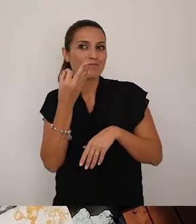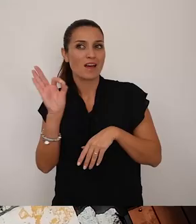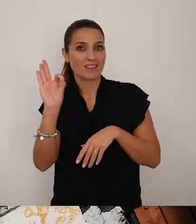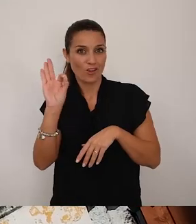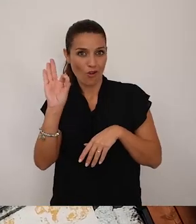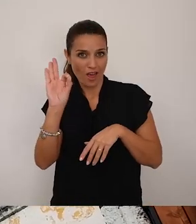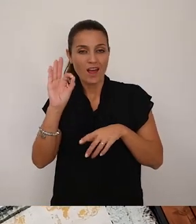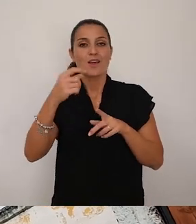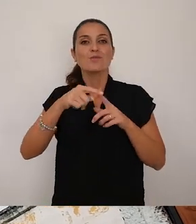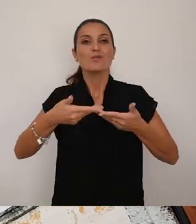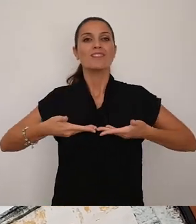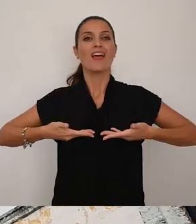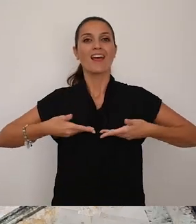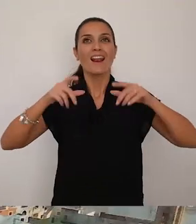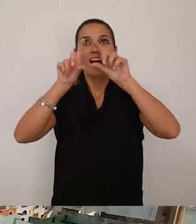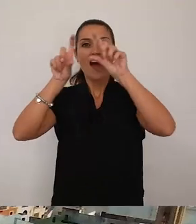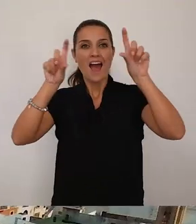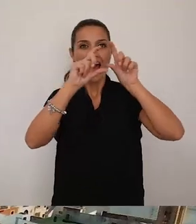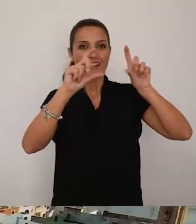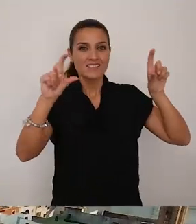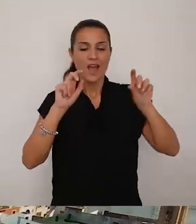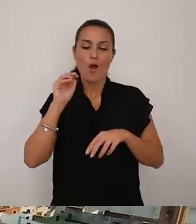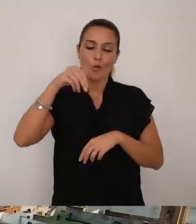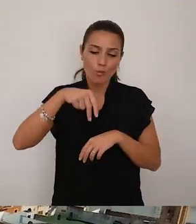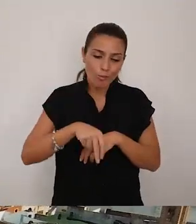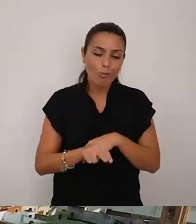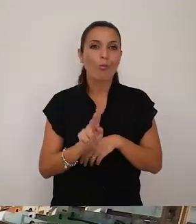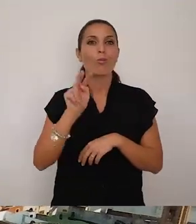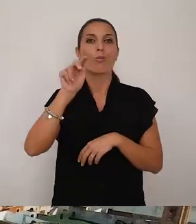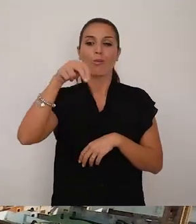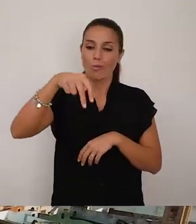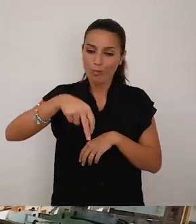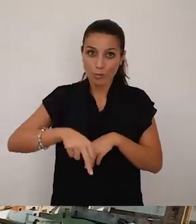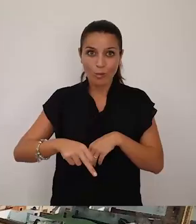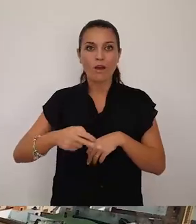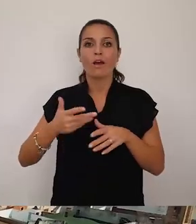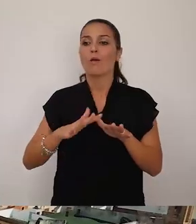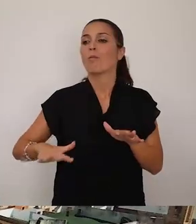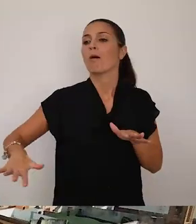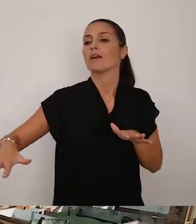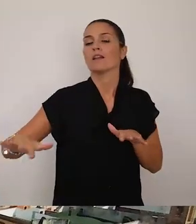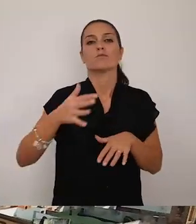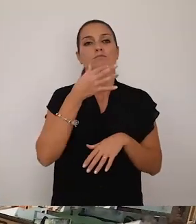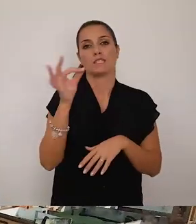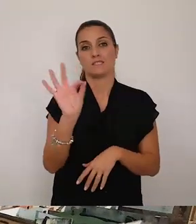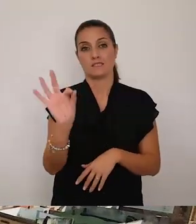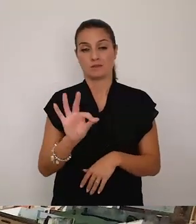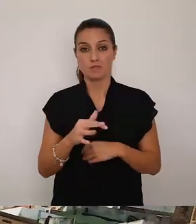dai deliziosi terrazzamenti, che si inerpicano tra salite e discese, su affacci di paesaggi